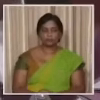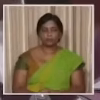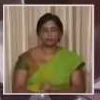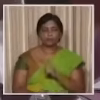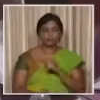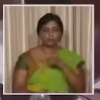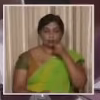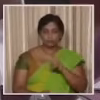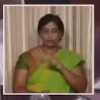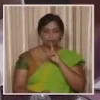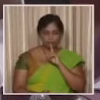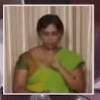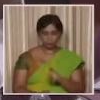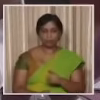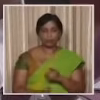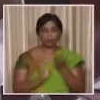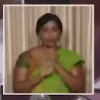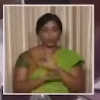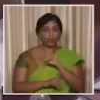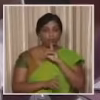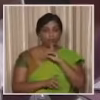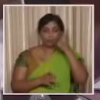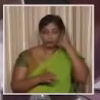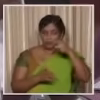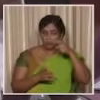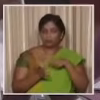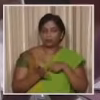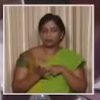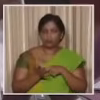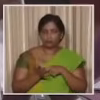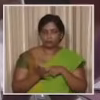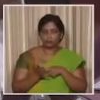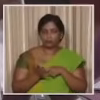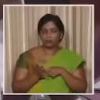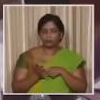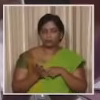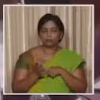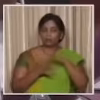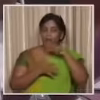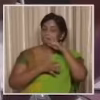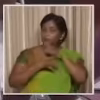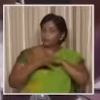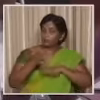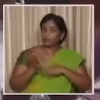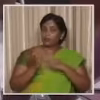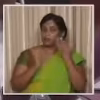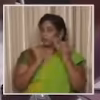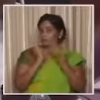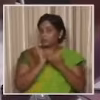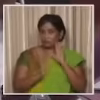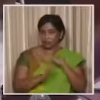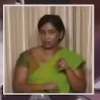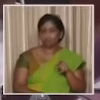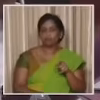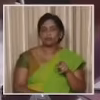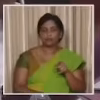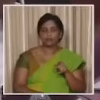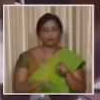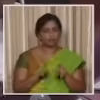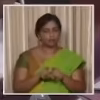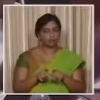නිගමනය කියලා ඊට සදාන් නිරීක්ෂක වල සවිස්තරව දක්වා ඇති